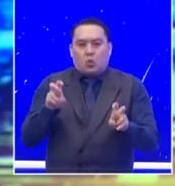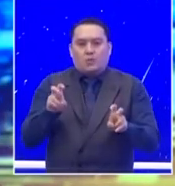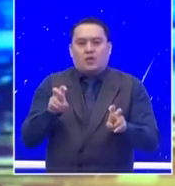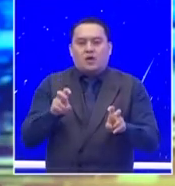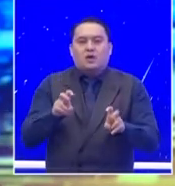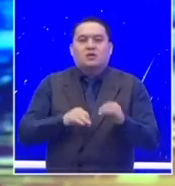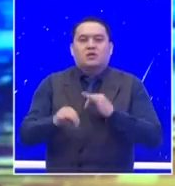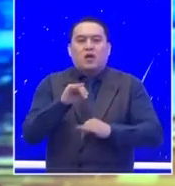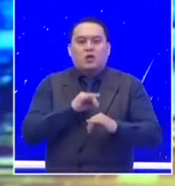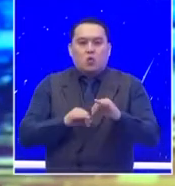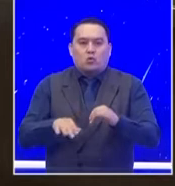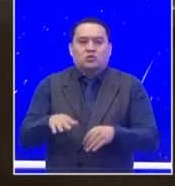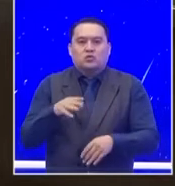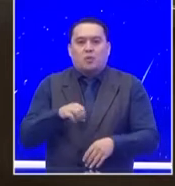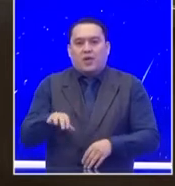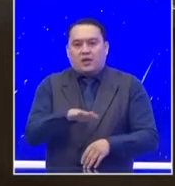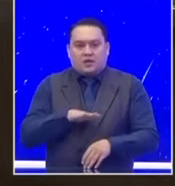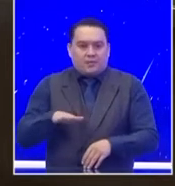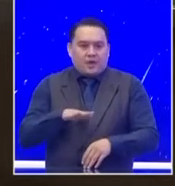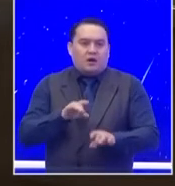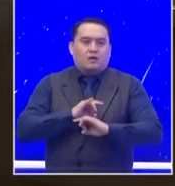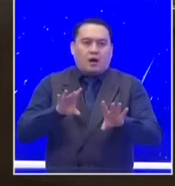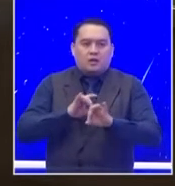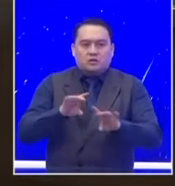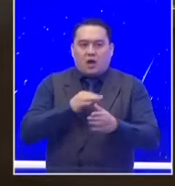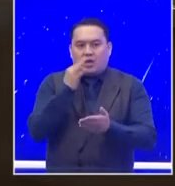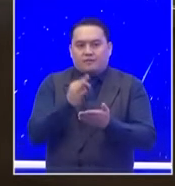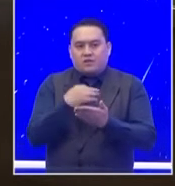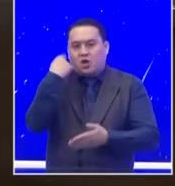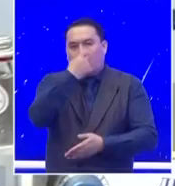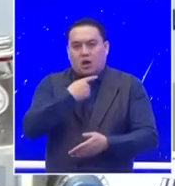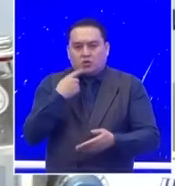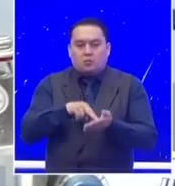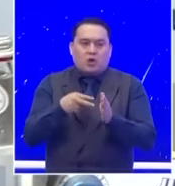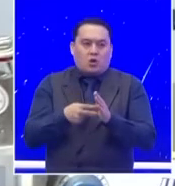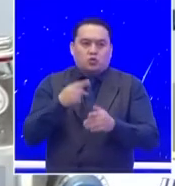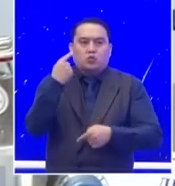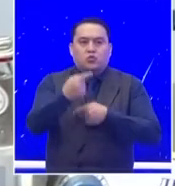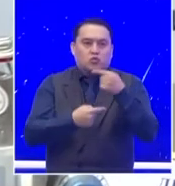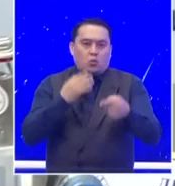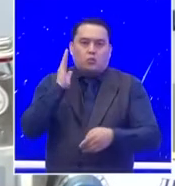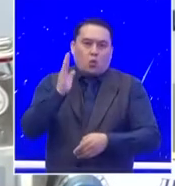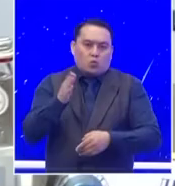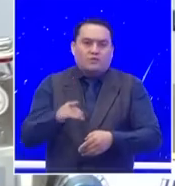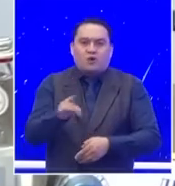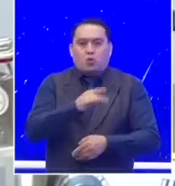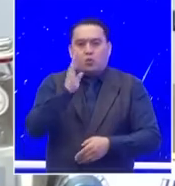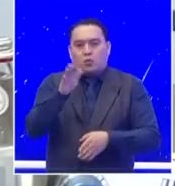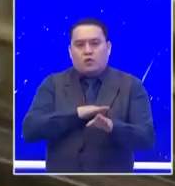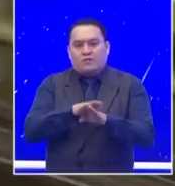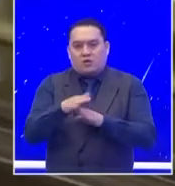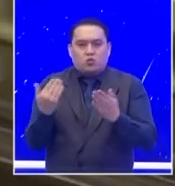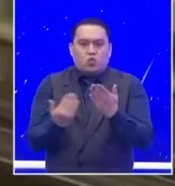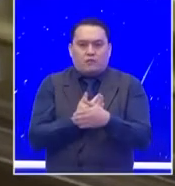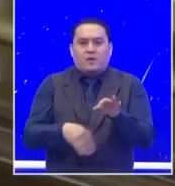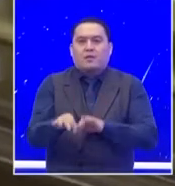Жангру» на диалоговой площадке ЖТСУ Медиа. Рассказали ответственные лица и о планах на текущий. Так в регионе будут реализованы